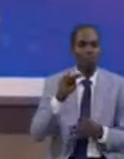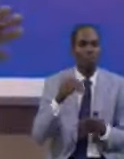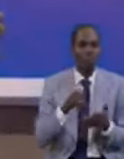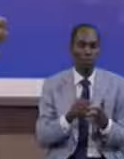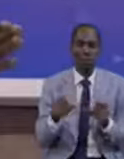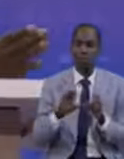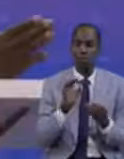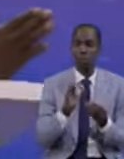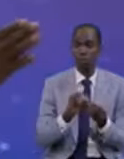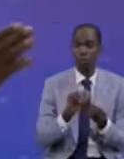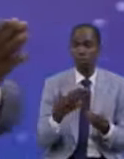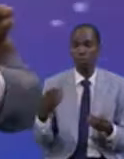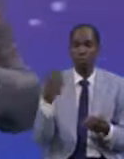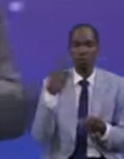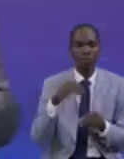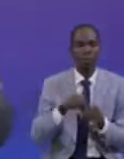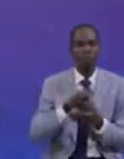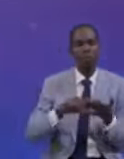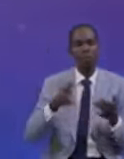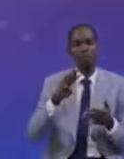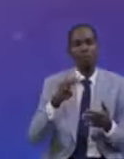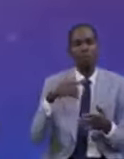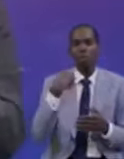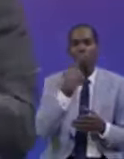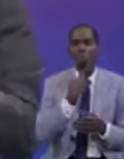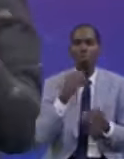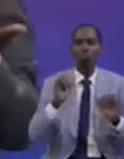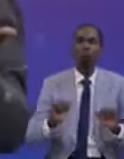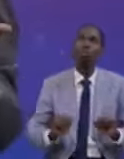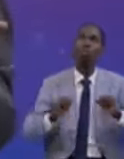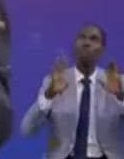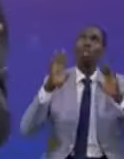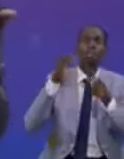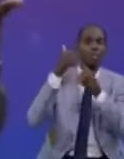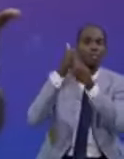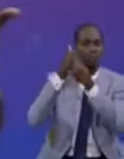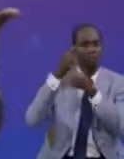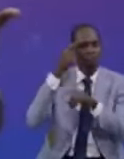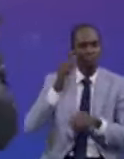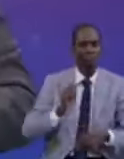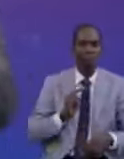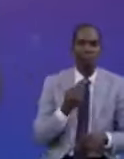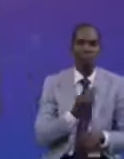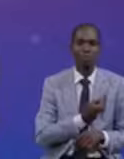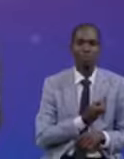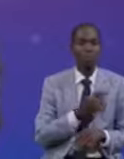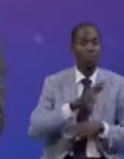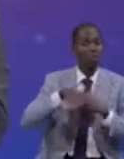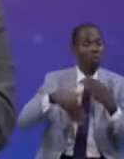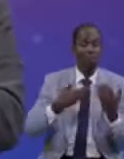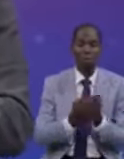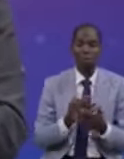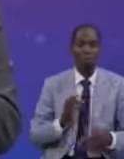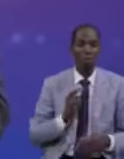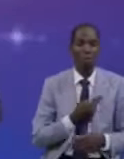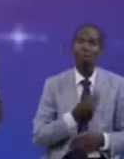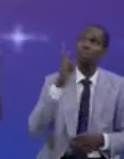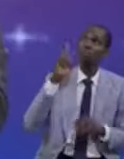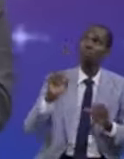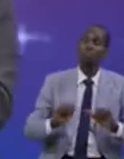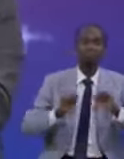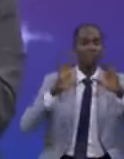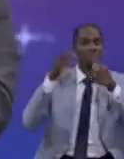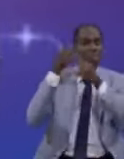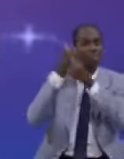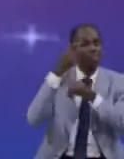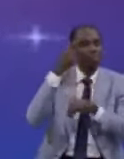qui s'est donné lui-même pour nous nous tous il s'est donné lui-même pour nous à afin de